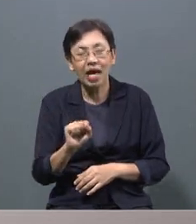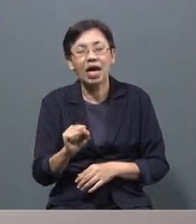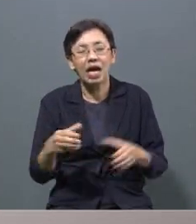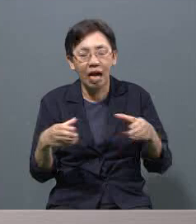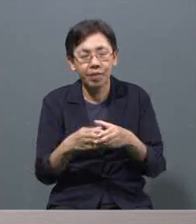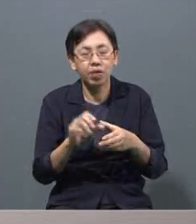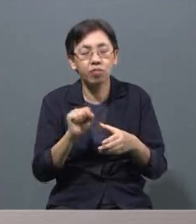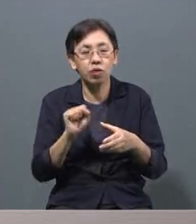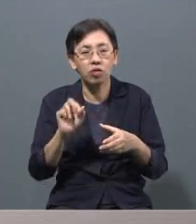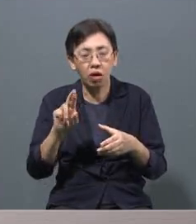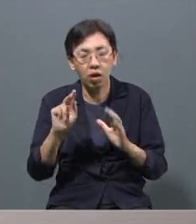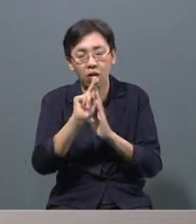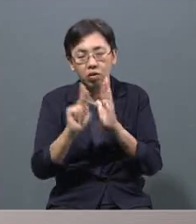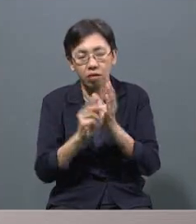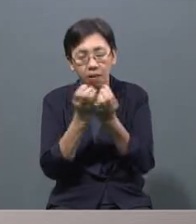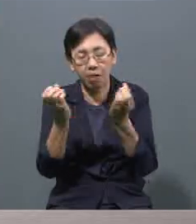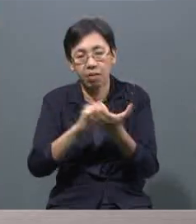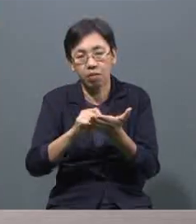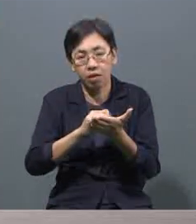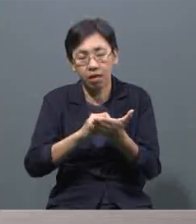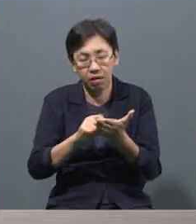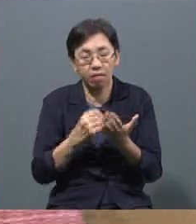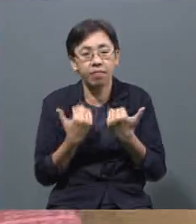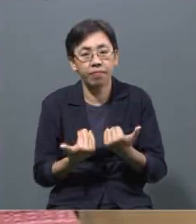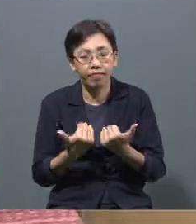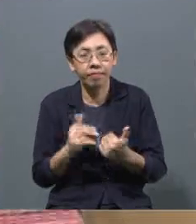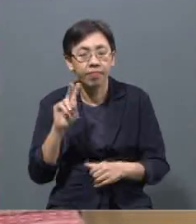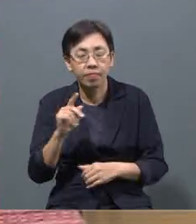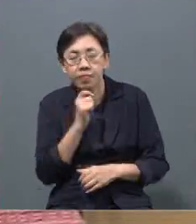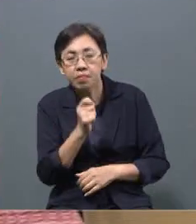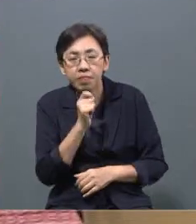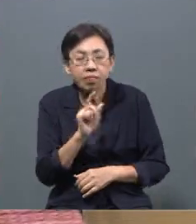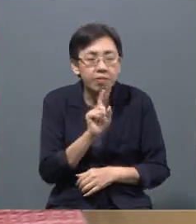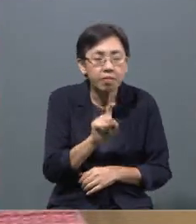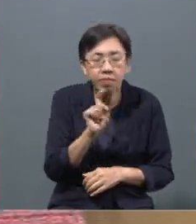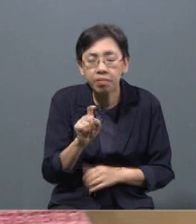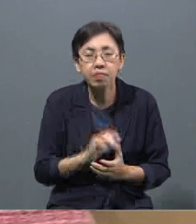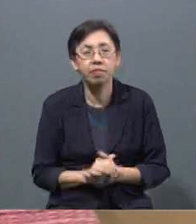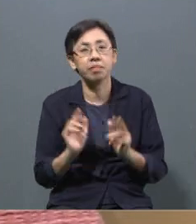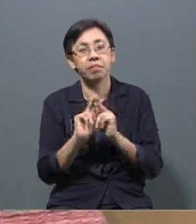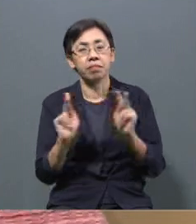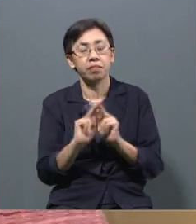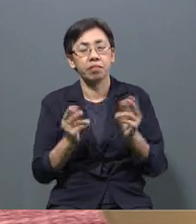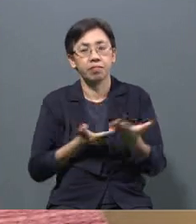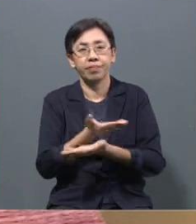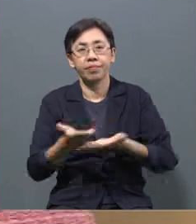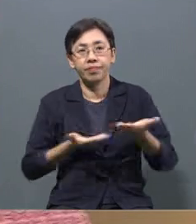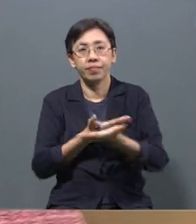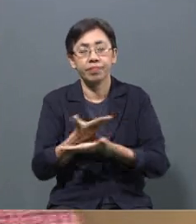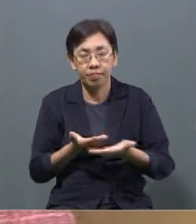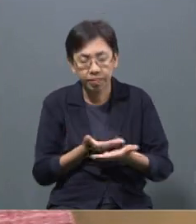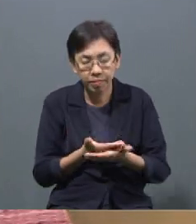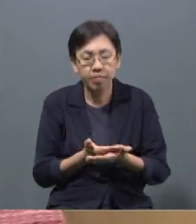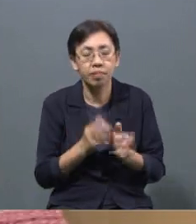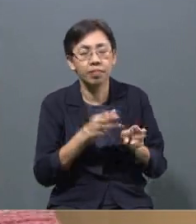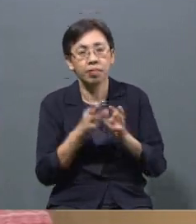ายกร่างรัฐธรรมนูญค่ะดูรายละเอียดที่วันนี้นะคะนักข่าวไปสอบถามเพิ่มเติมจากทางคณะกรรมการเพื่อพิจารณาศึกษาแนวท